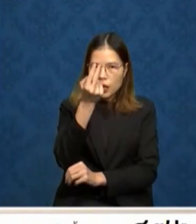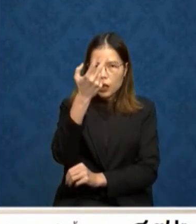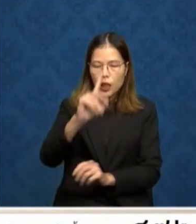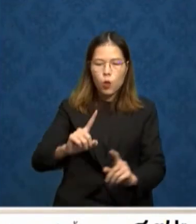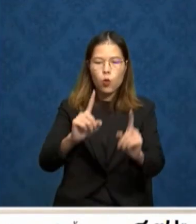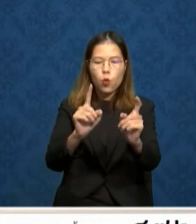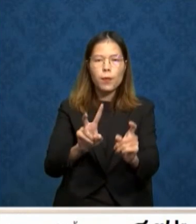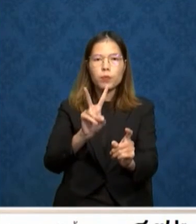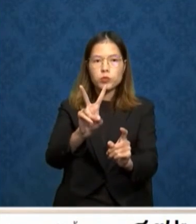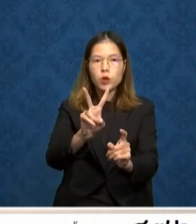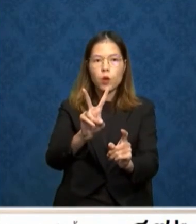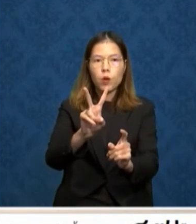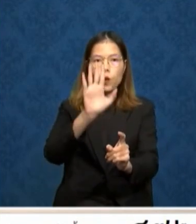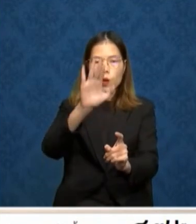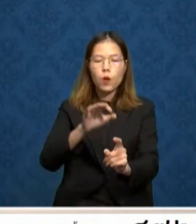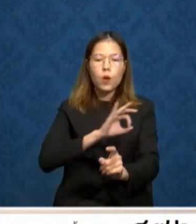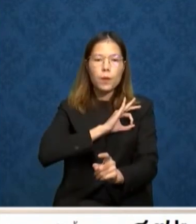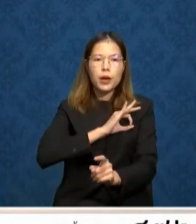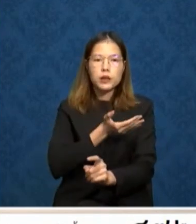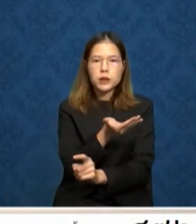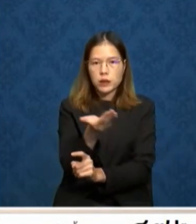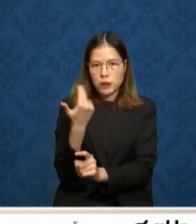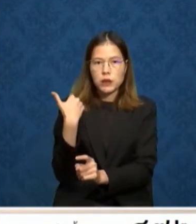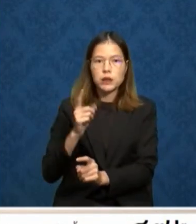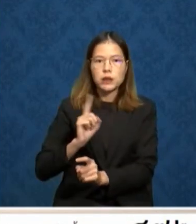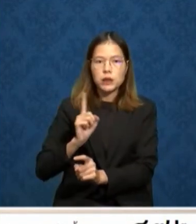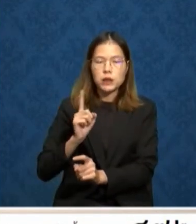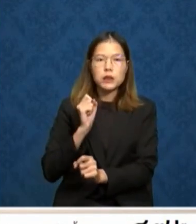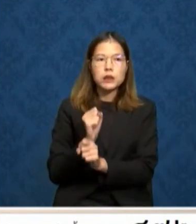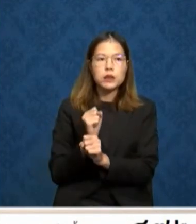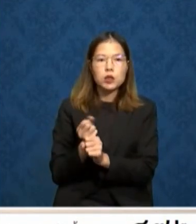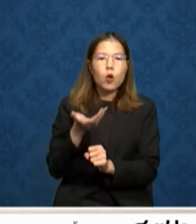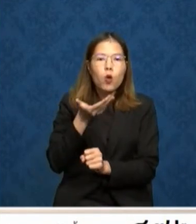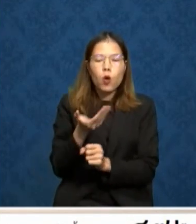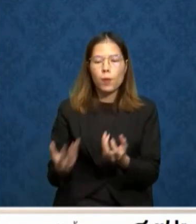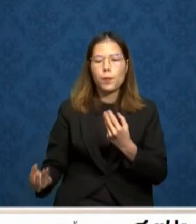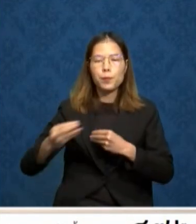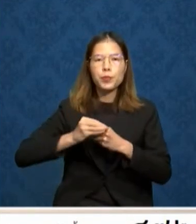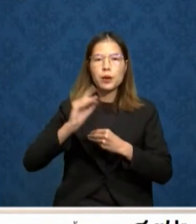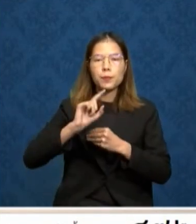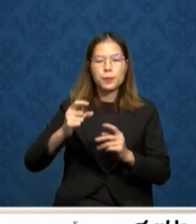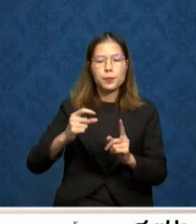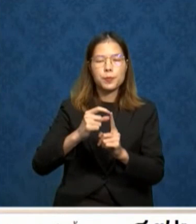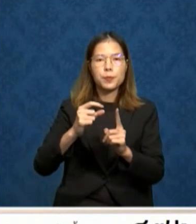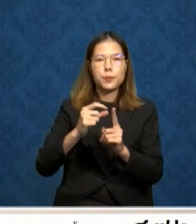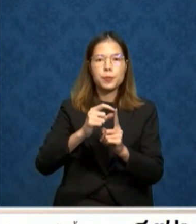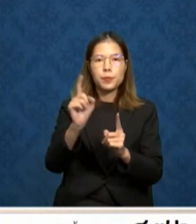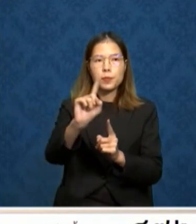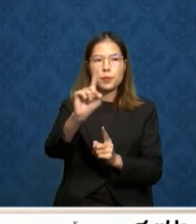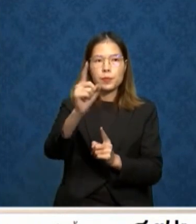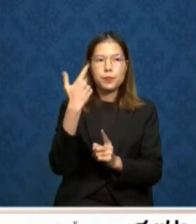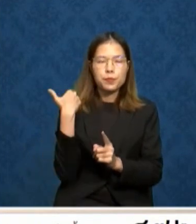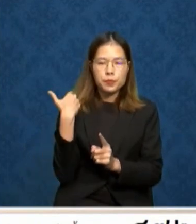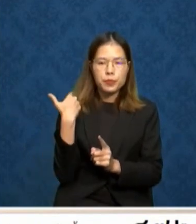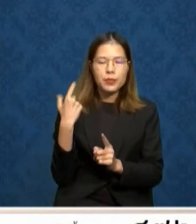วงเล็บ2ท่านสมาชิกได้มีการขอเพิ่มถ้อยคำว่าและ